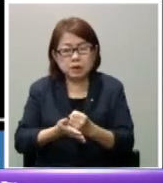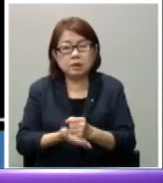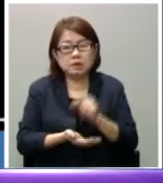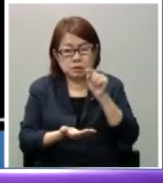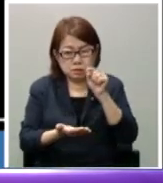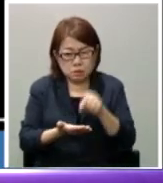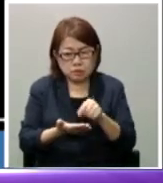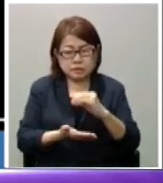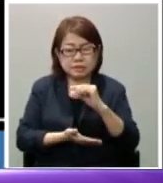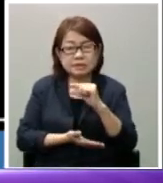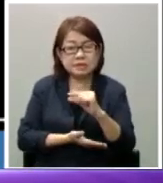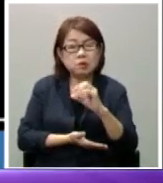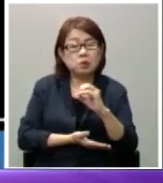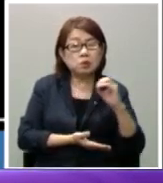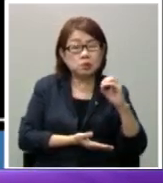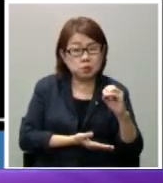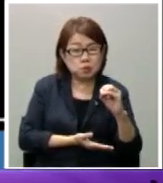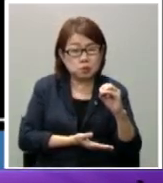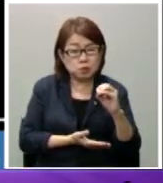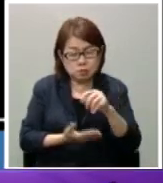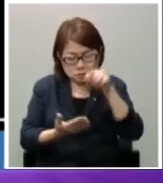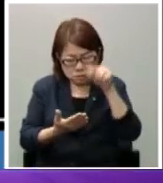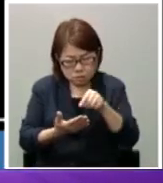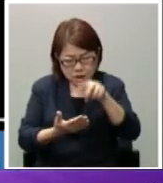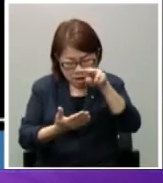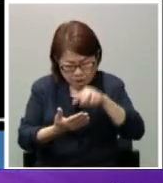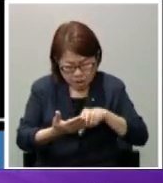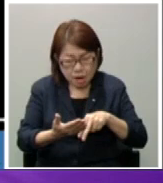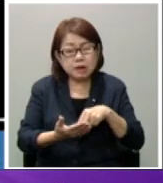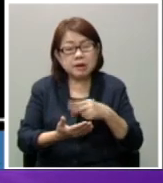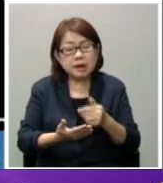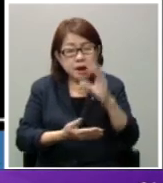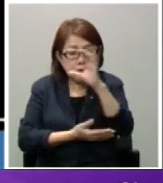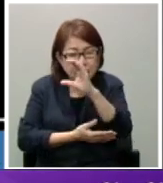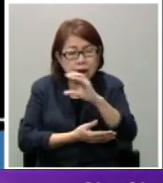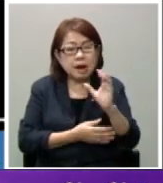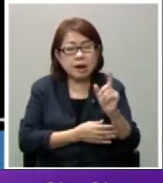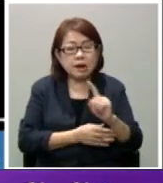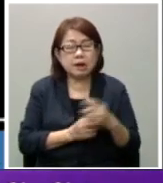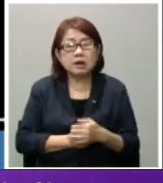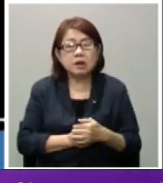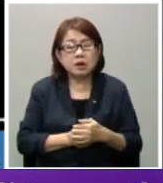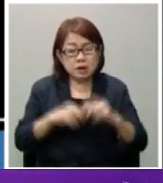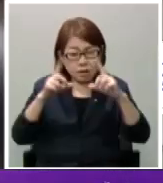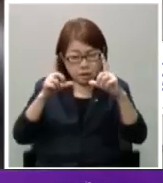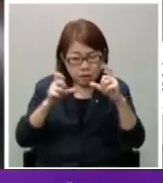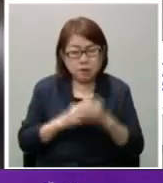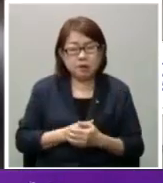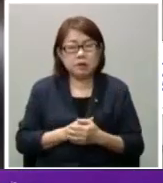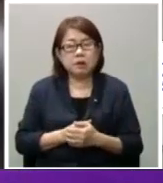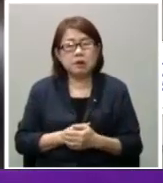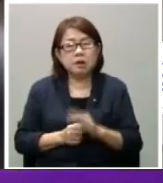แล้วก็ตามผมไปนะครับลองกดไปหากล้องยี่ห้อ Logitech BCC 950ราคาตอนนี้มันเท่